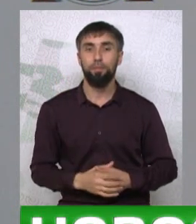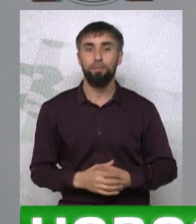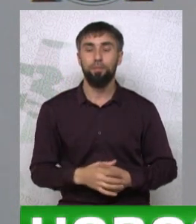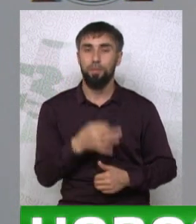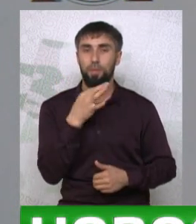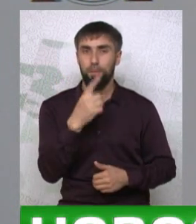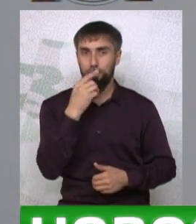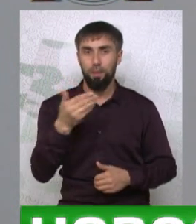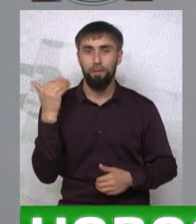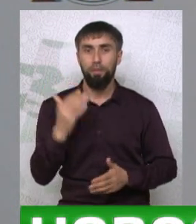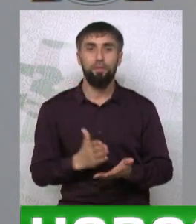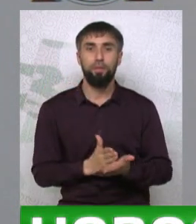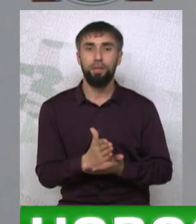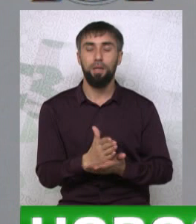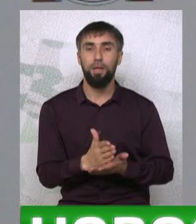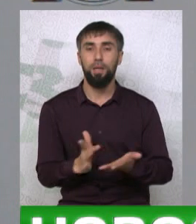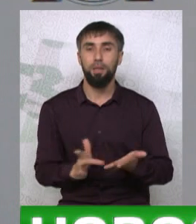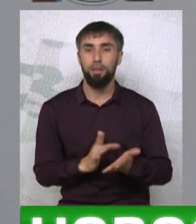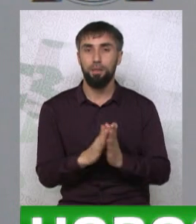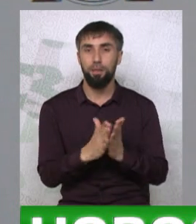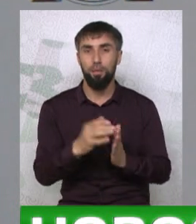недавно вышедшую книгу памяти